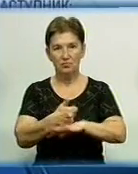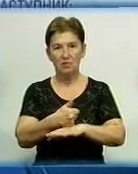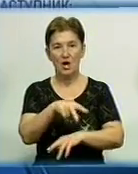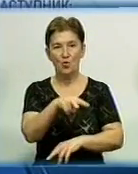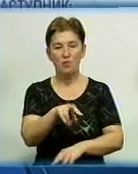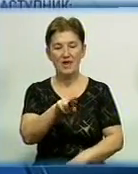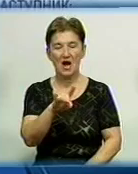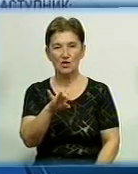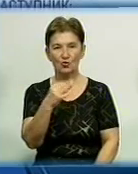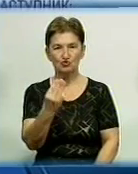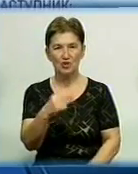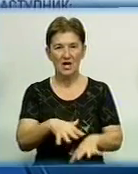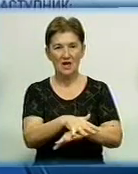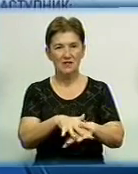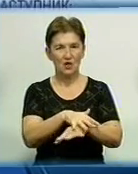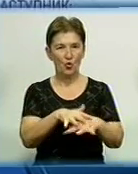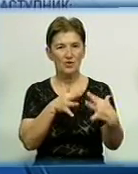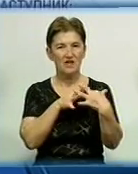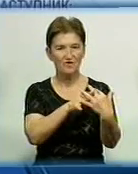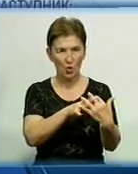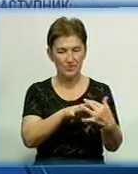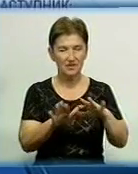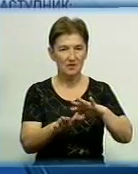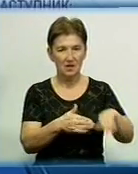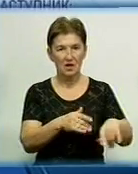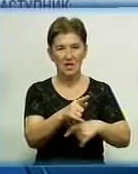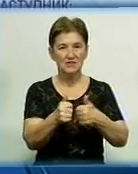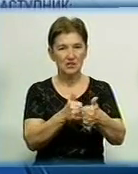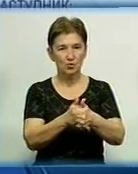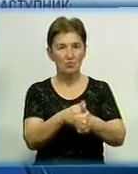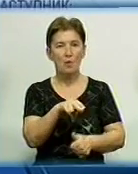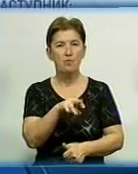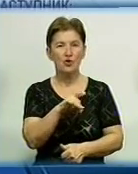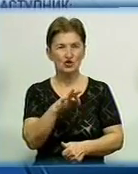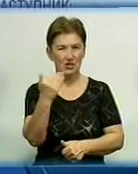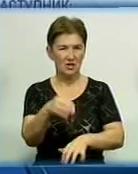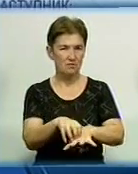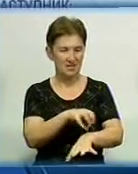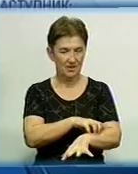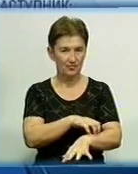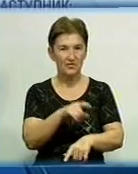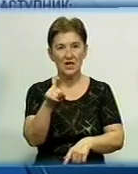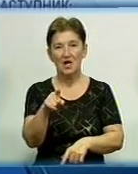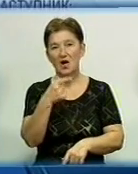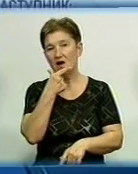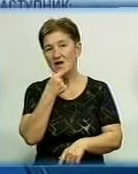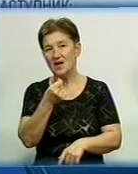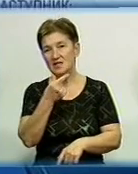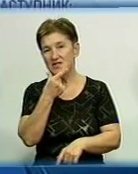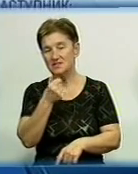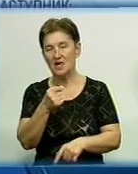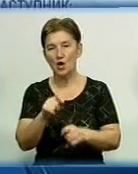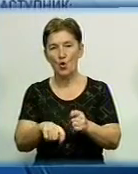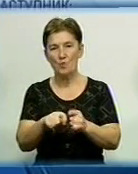Любов Яриш від Народного фронту, заступник Олександр Хмура від блоку Петра Порошенка «Солідарність». Головою Ленінської виборчої комісії